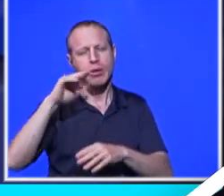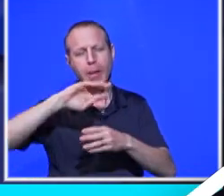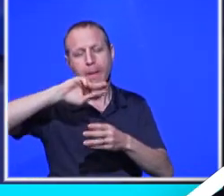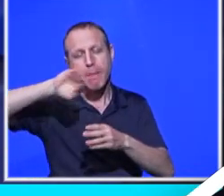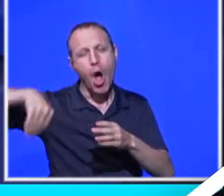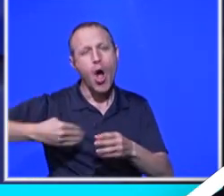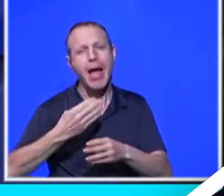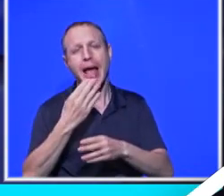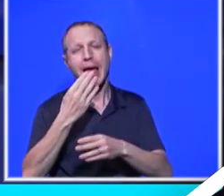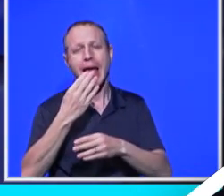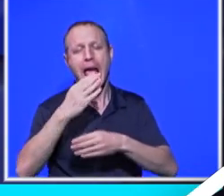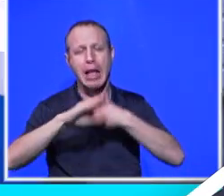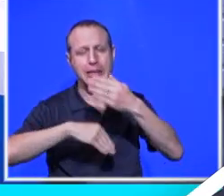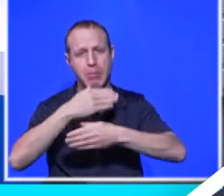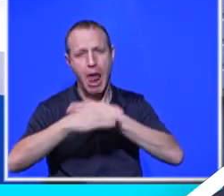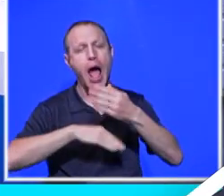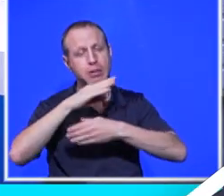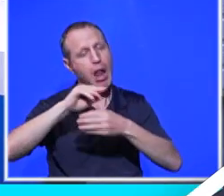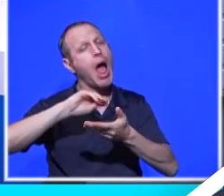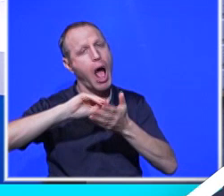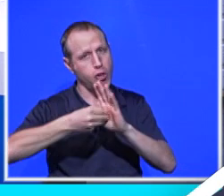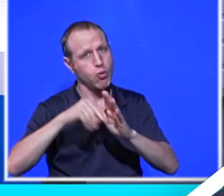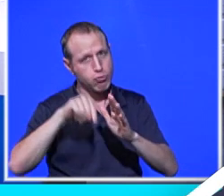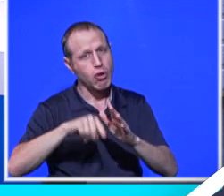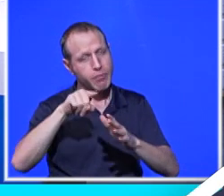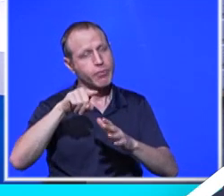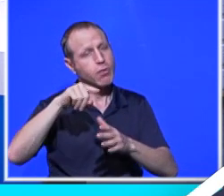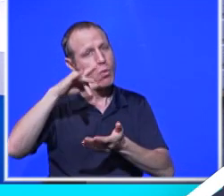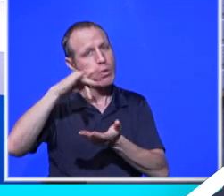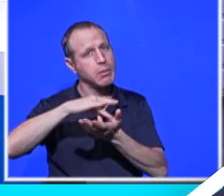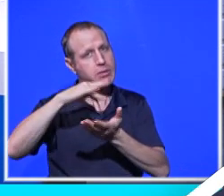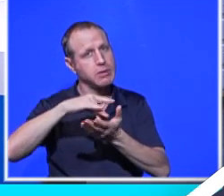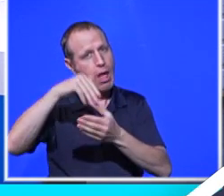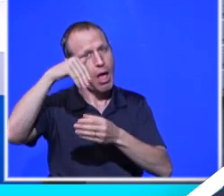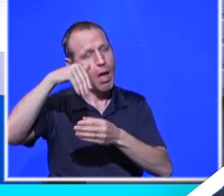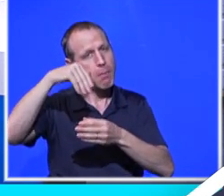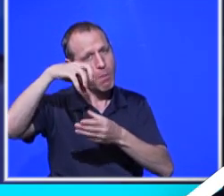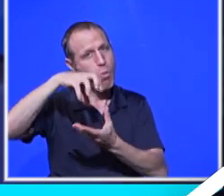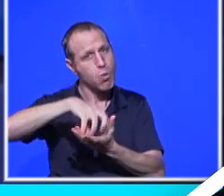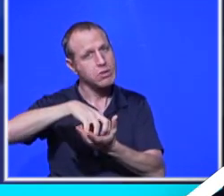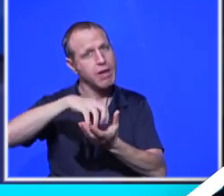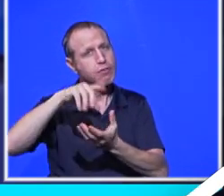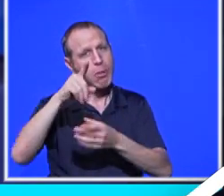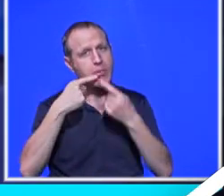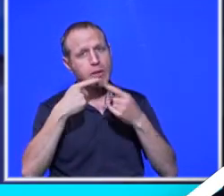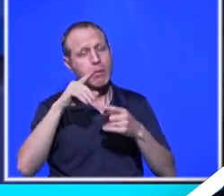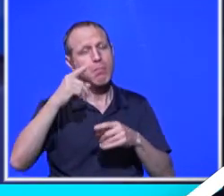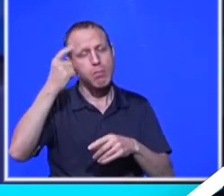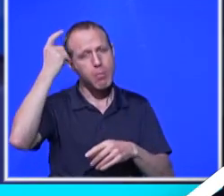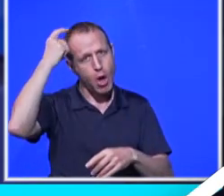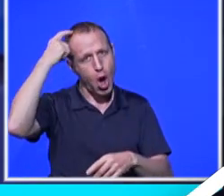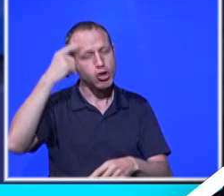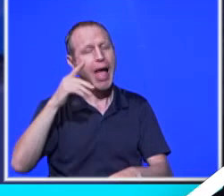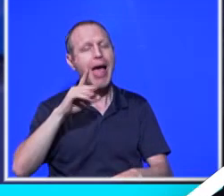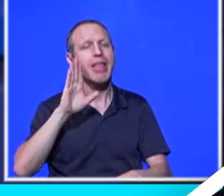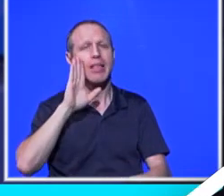חתום שם, חיזבאללה גם נמצא בתוך המוצב שבו הם דנים פה בראש הנקרה, וזה משהו שאנחנו רואים שהוא הולך לקראת